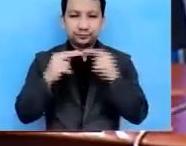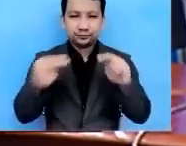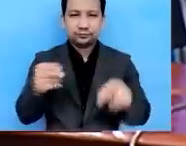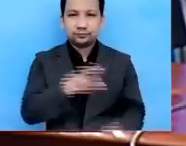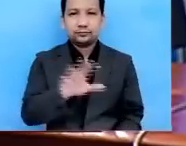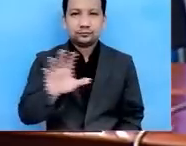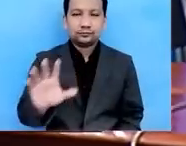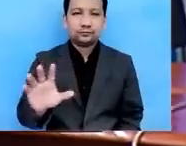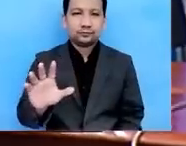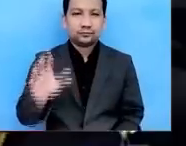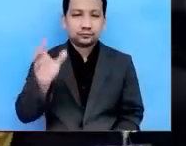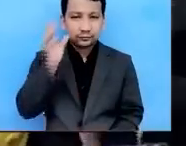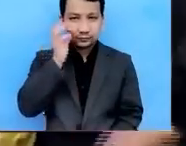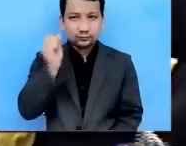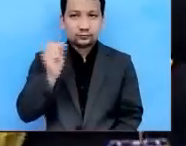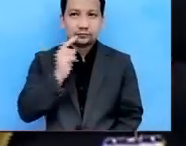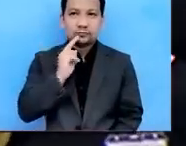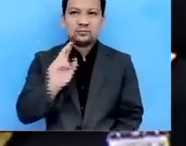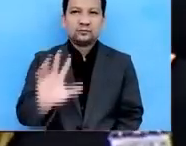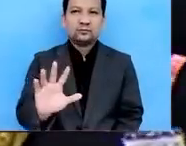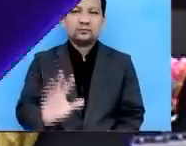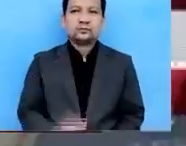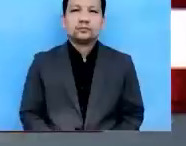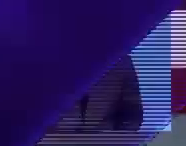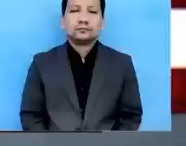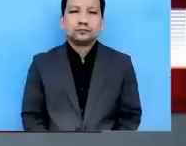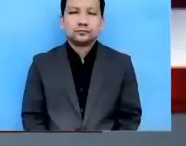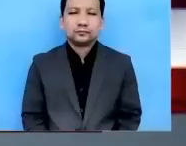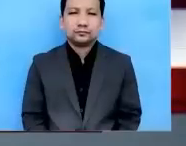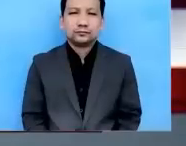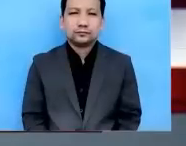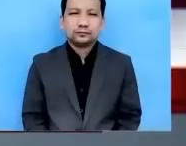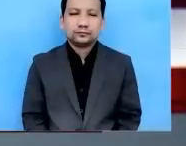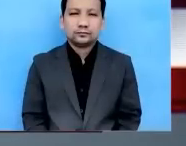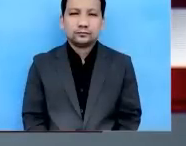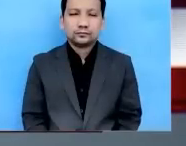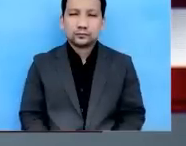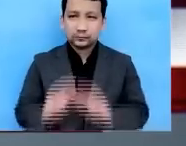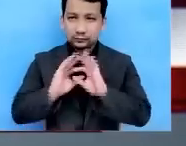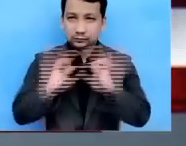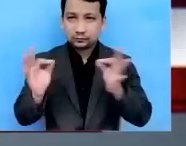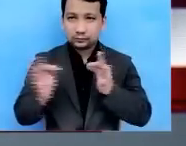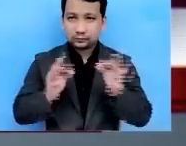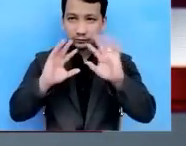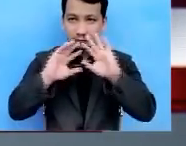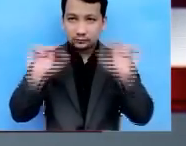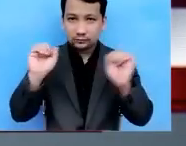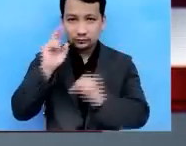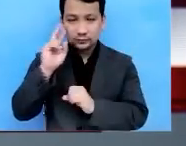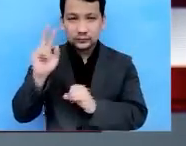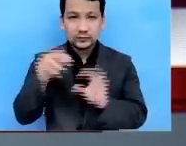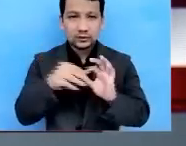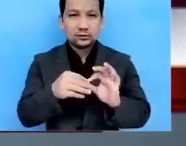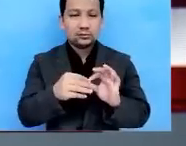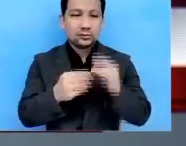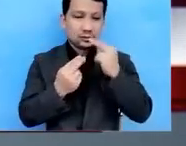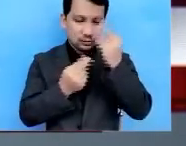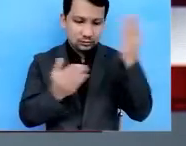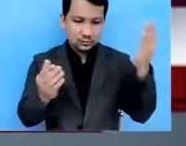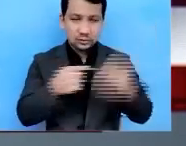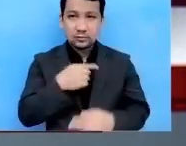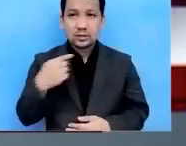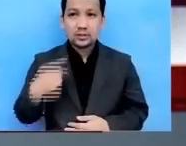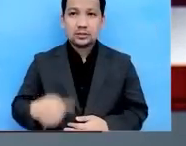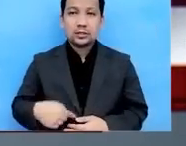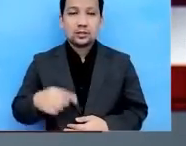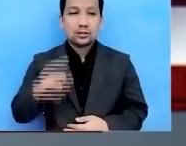sa Frontline, Camille Samonte, News 5. Linawin daw ni Pangulong Bongbong Marcos ang pahayag ni Chinese Ambassador